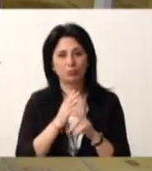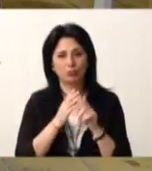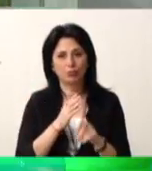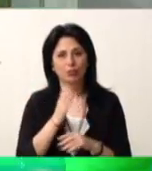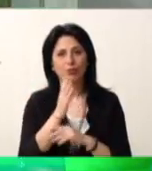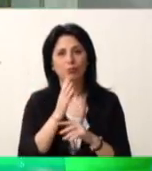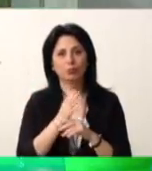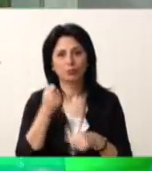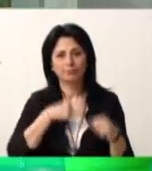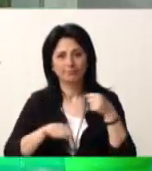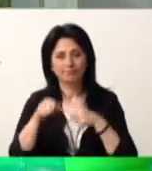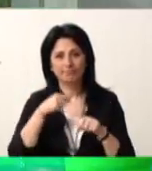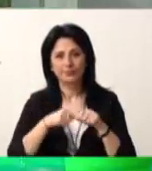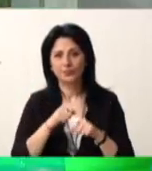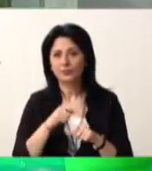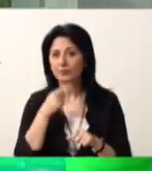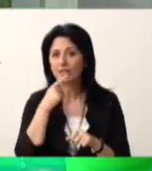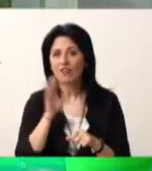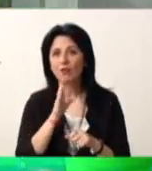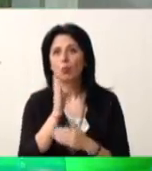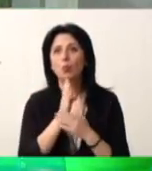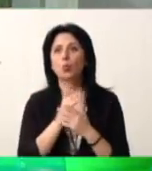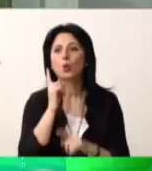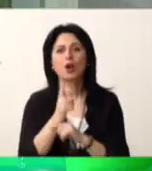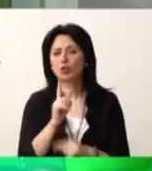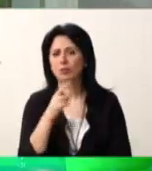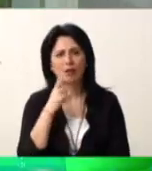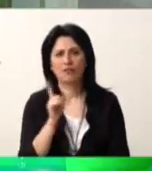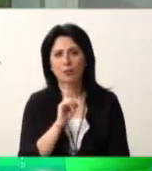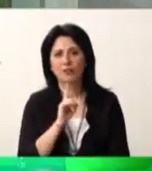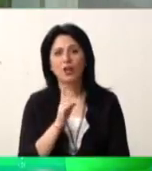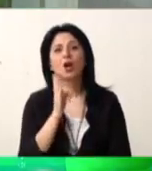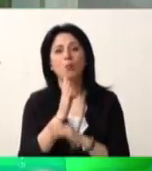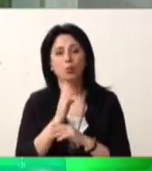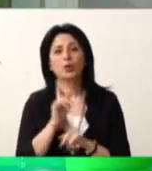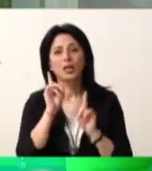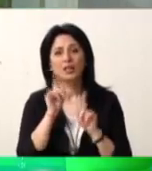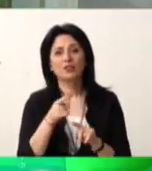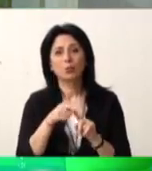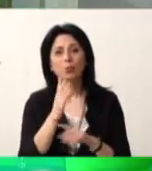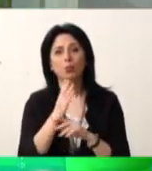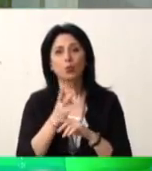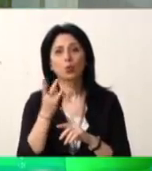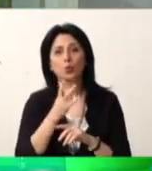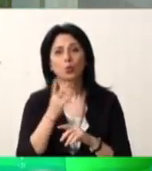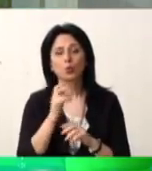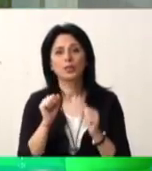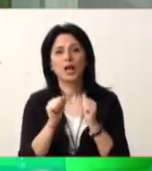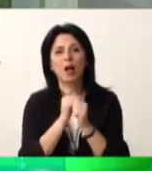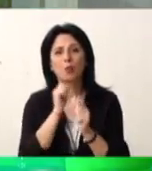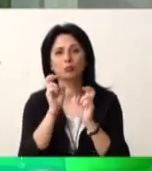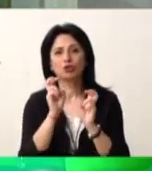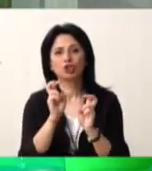და პურპროდუქტები. ჩვენ არ ვლაპარაკოთ, რომ პური უნდა აკრძალოთ, არა. პურს ვიყენებთ, მაგრამ ეს პური უნდა იყოს